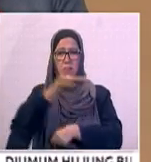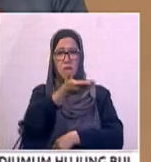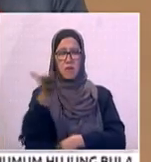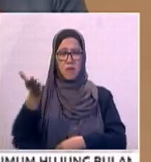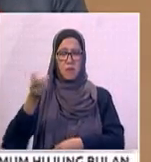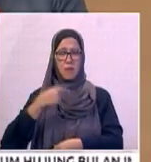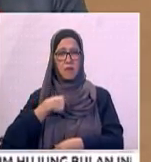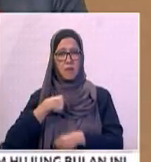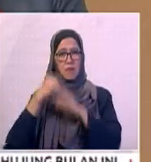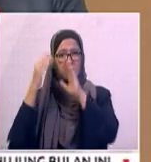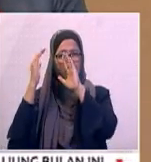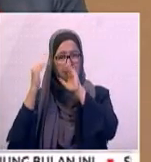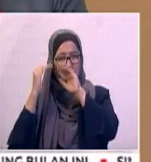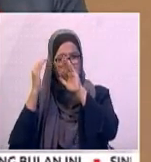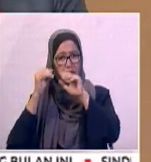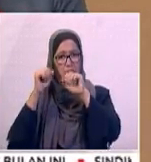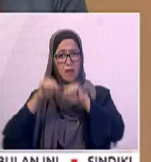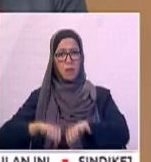tampillah bagi